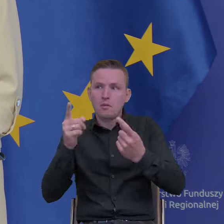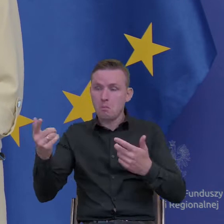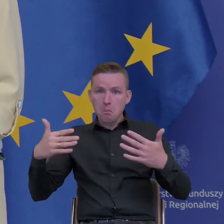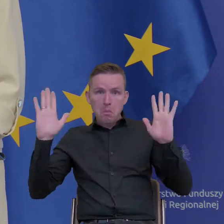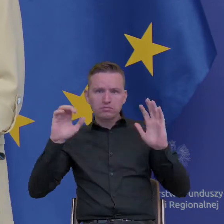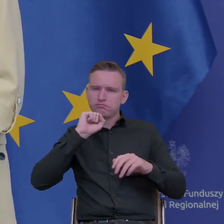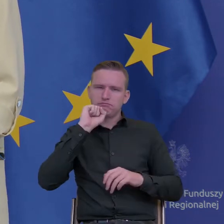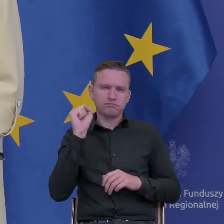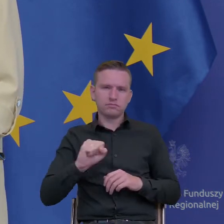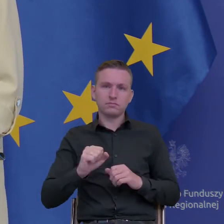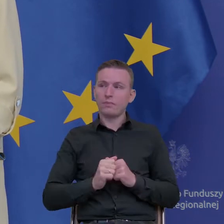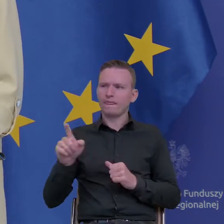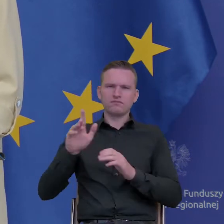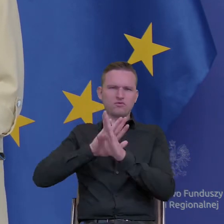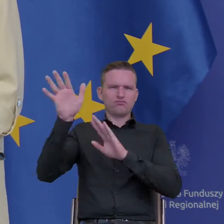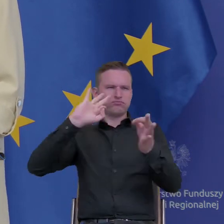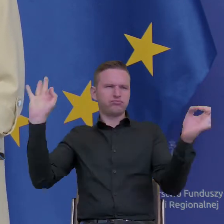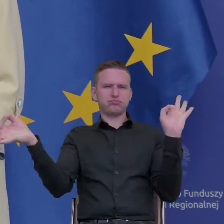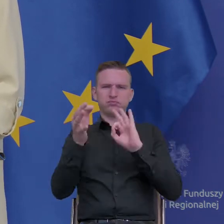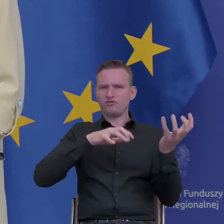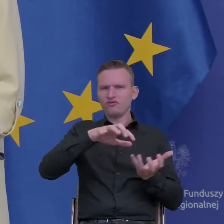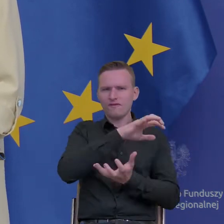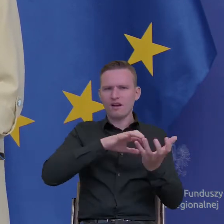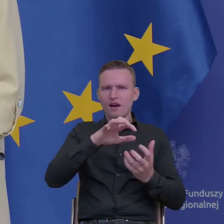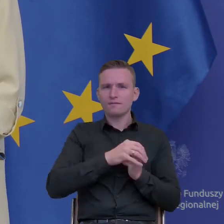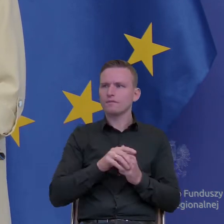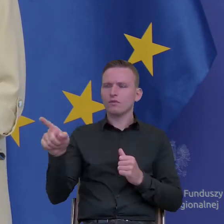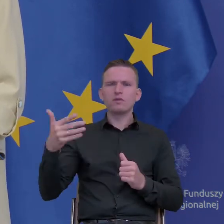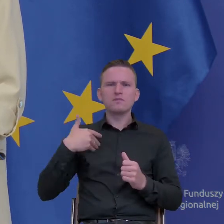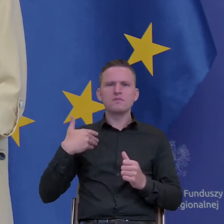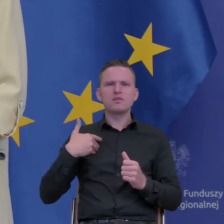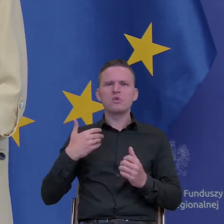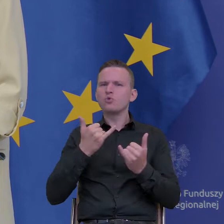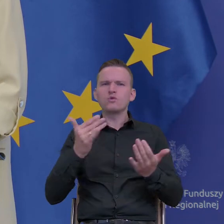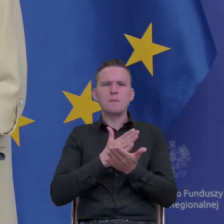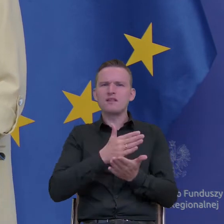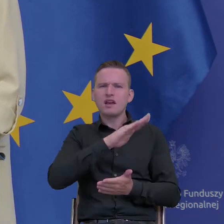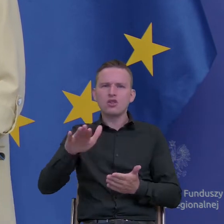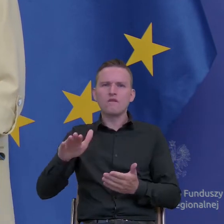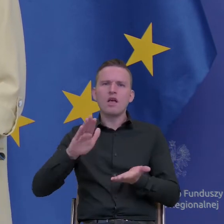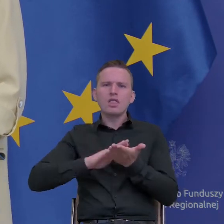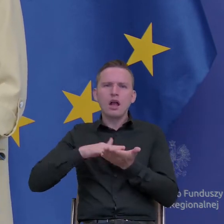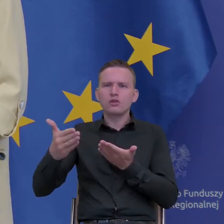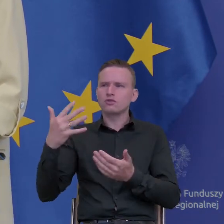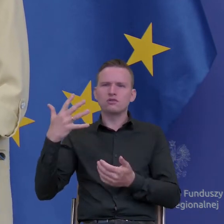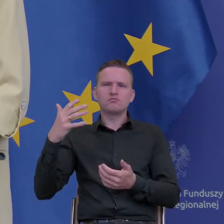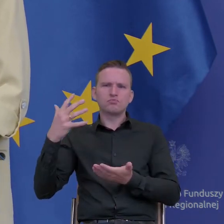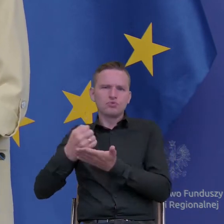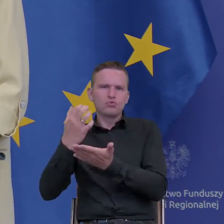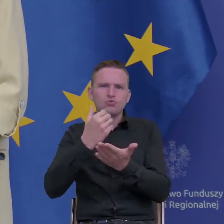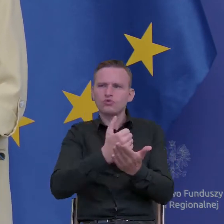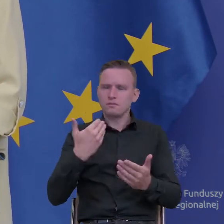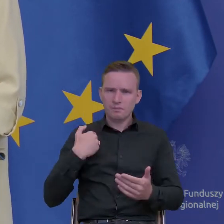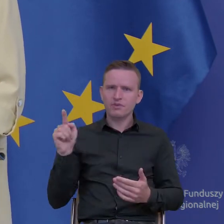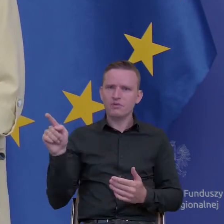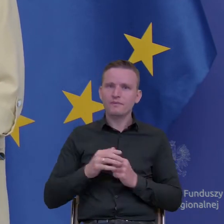jest światowej sławy artystą, zdobywcą wielu międzynarodowych nagród. Pan Mariusz realizuje też